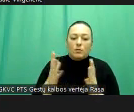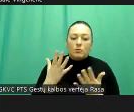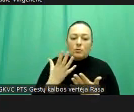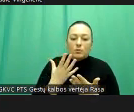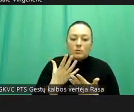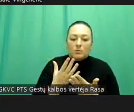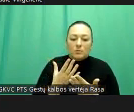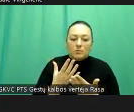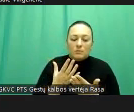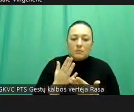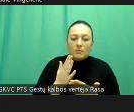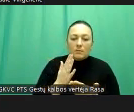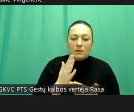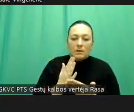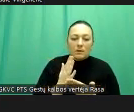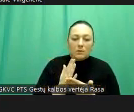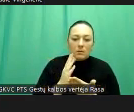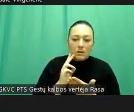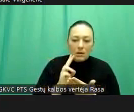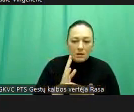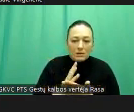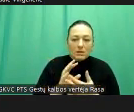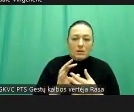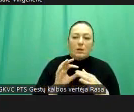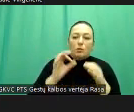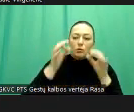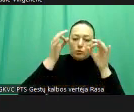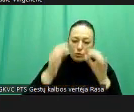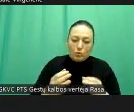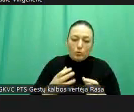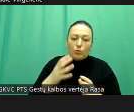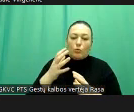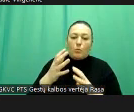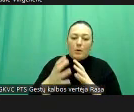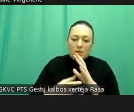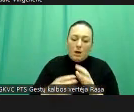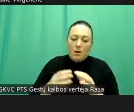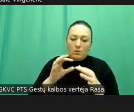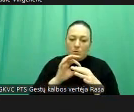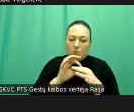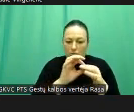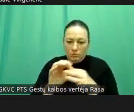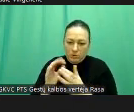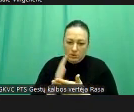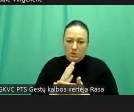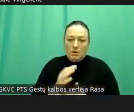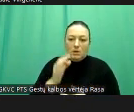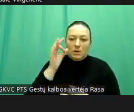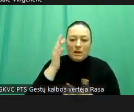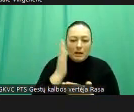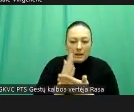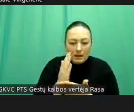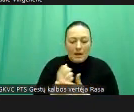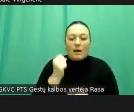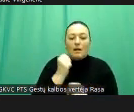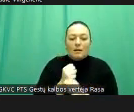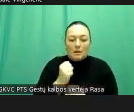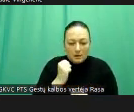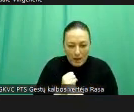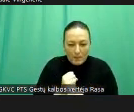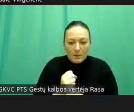ribų. Ir susiję su realiu pasauliu. Tai yra procesas, kuris